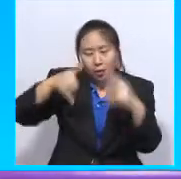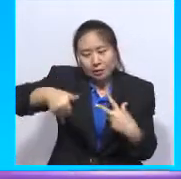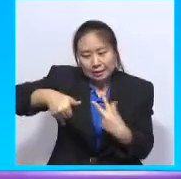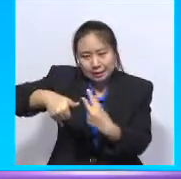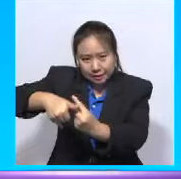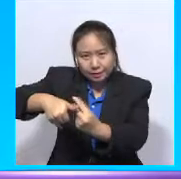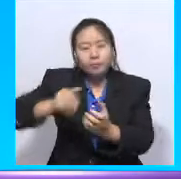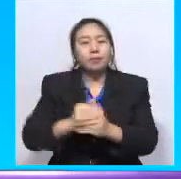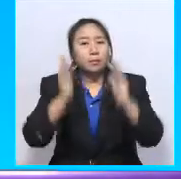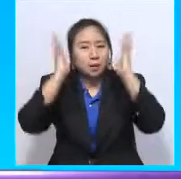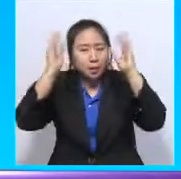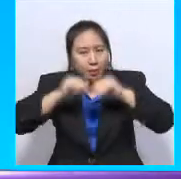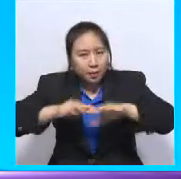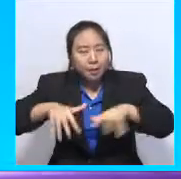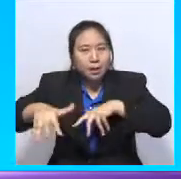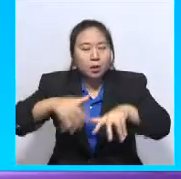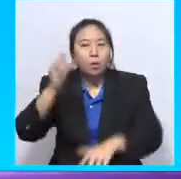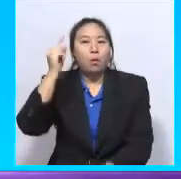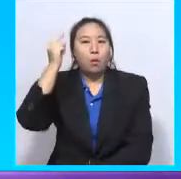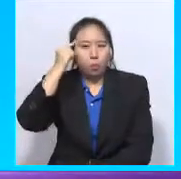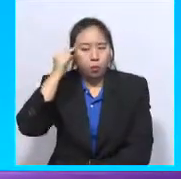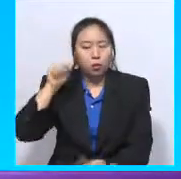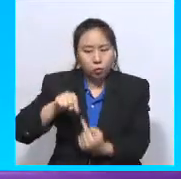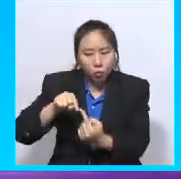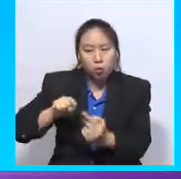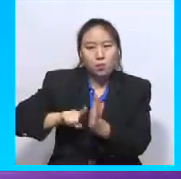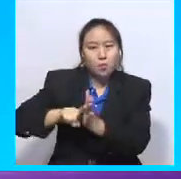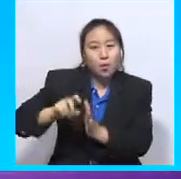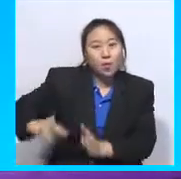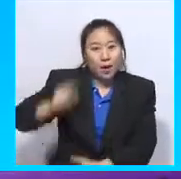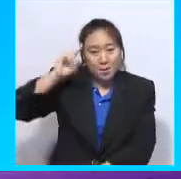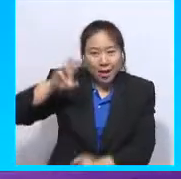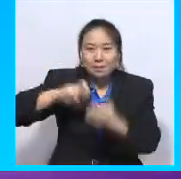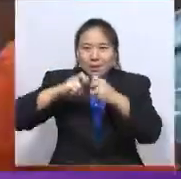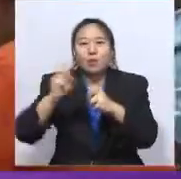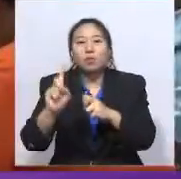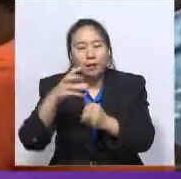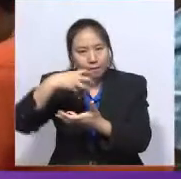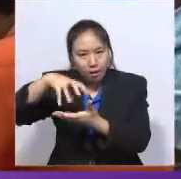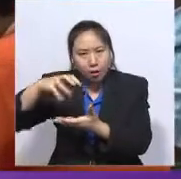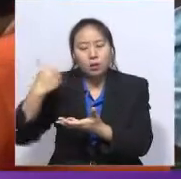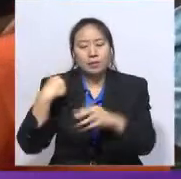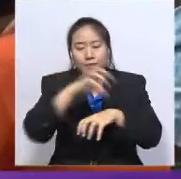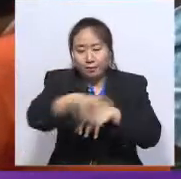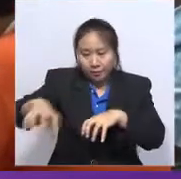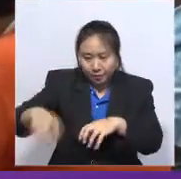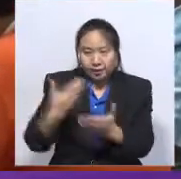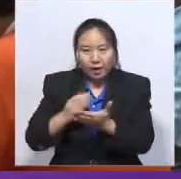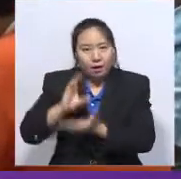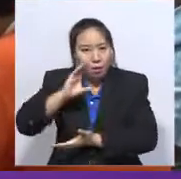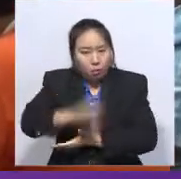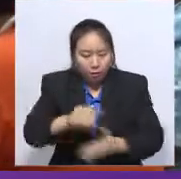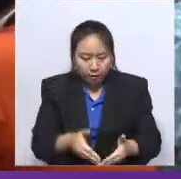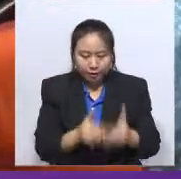งมีการประชาสัมพันธ์ให้ความรู้กับประชาชนถึงพิษภัยของโรคพิษสุนัขบ้าและให้ทุกพื้นที่นะครับจะมีการจัดตั้งงบประมาณสร้าง